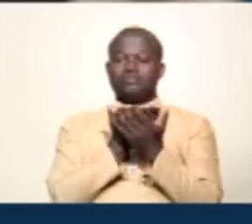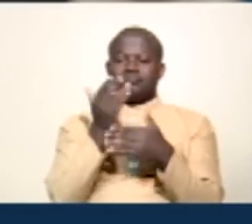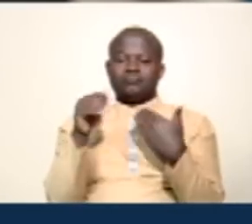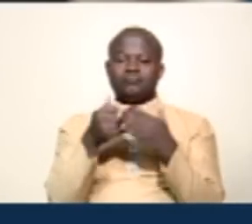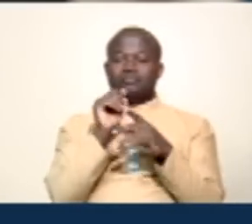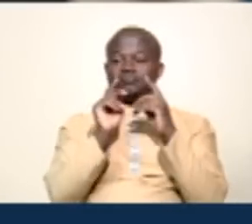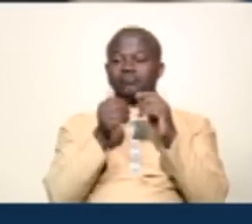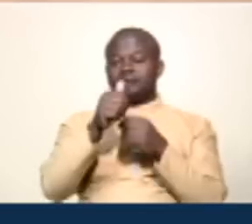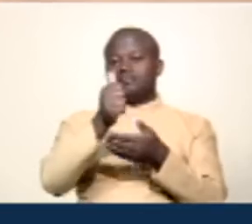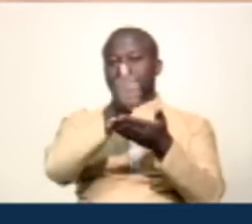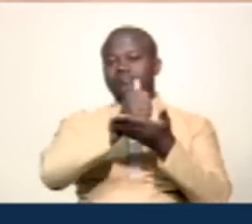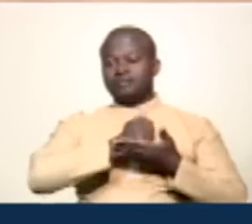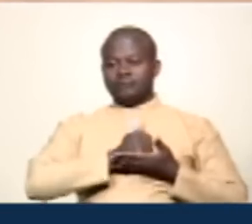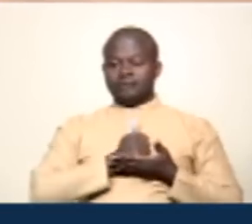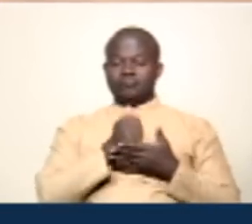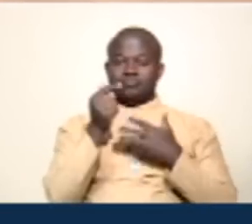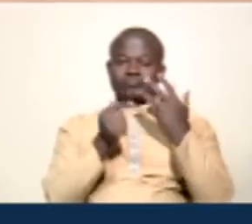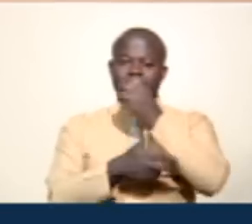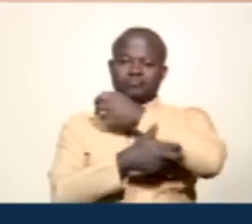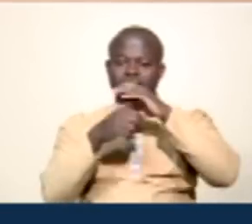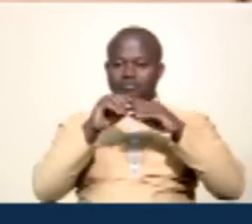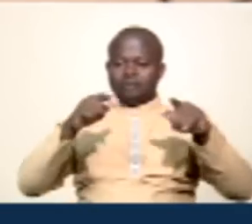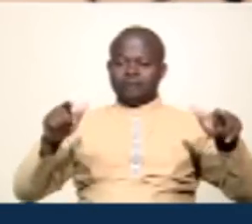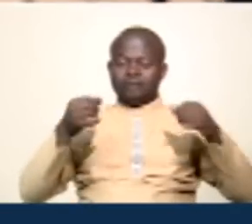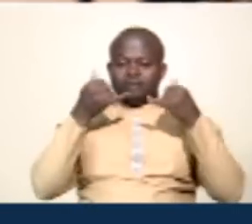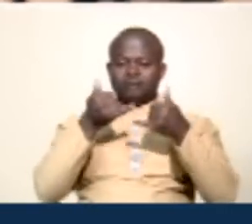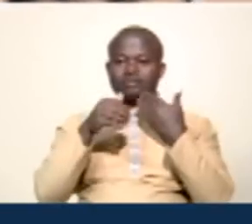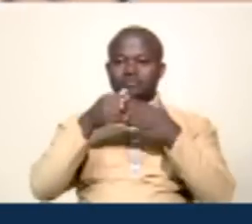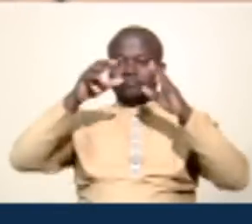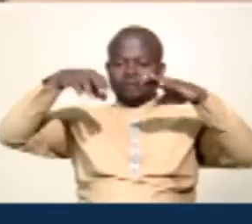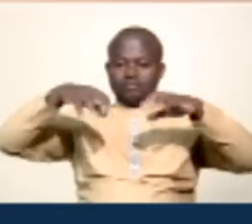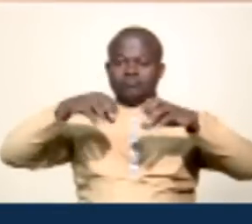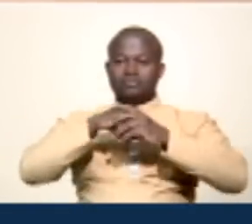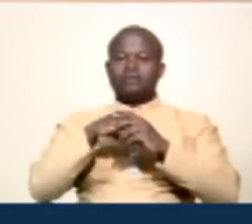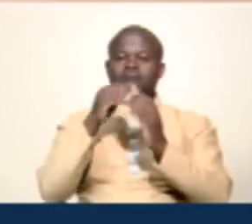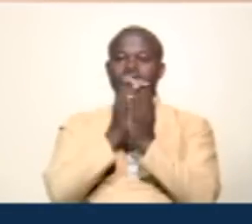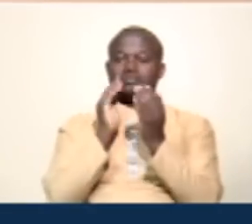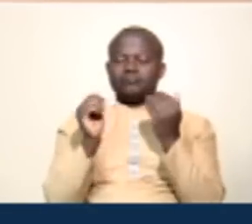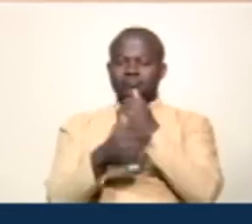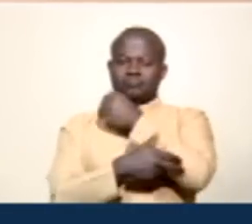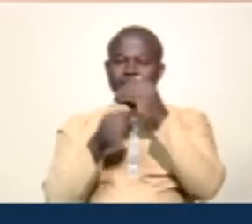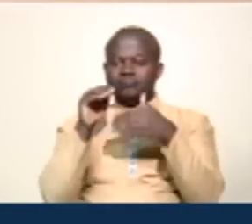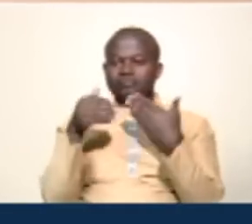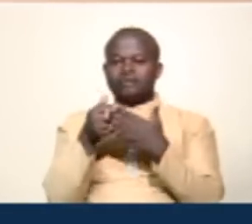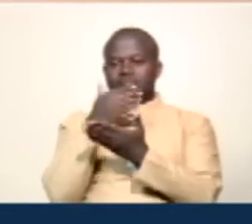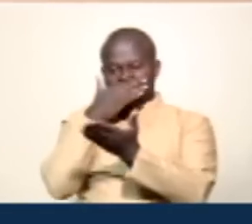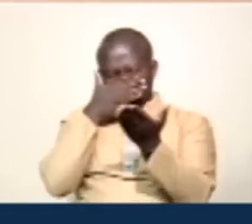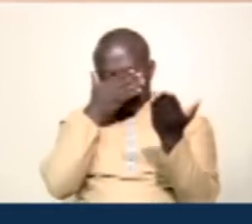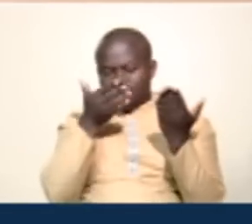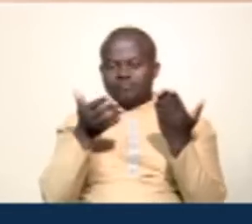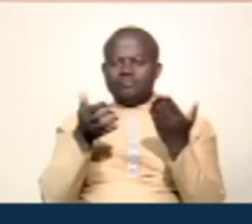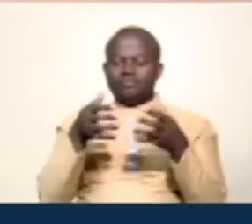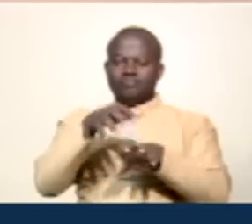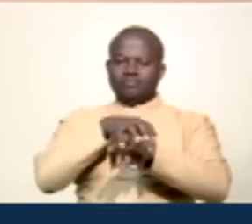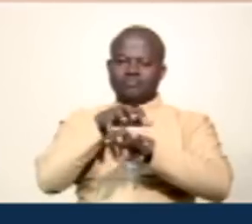natabaje abantu nibo bantabaye. Imyaka bayiba mu mirima nk'ubu imvura bayaguye, imyumbati barayiba, amateke bakayakura,